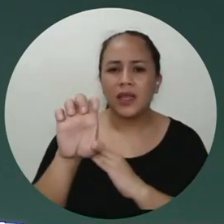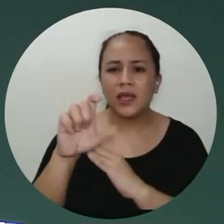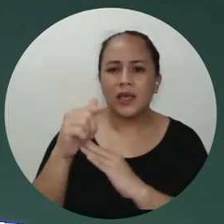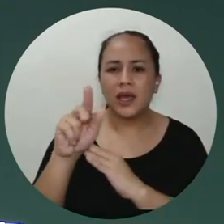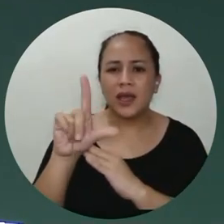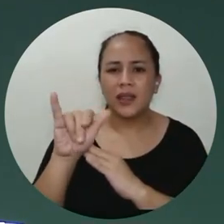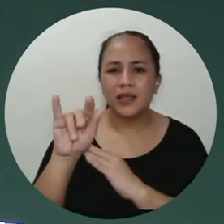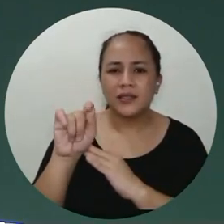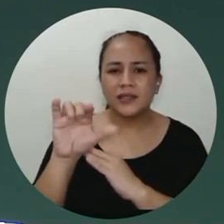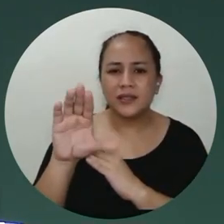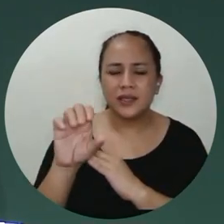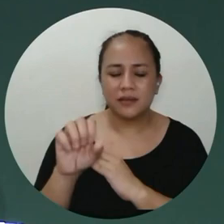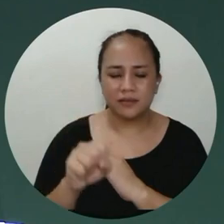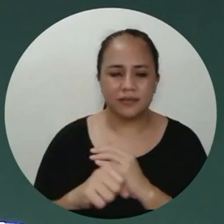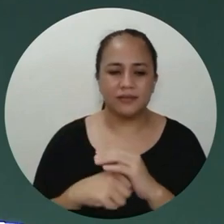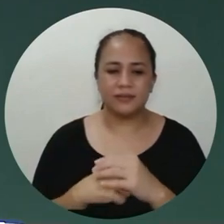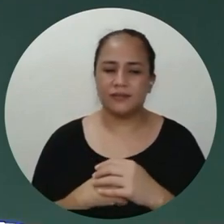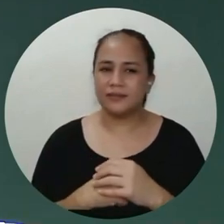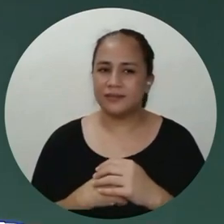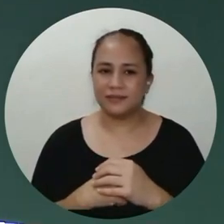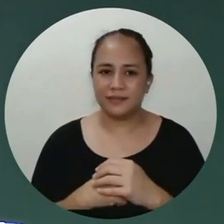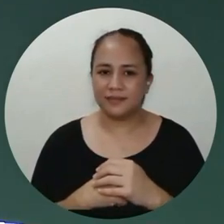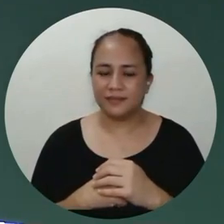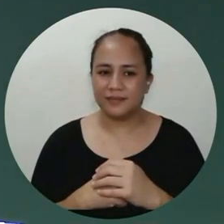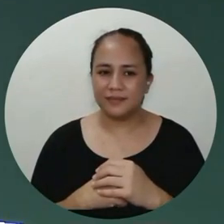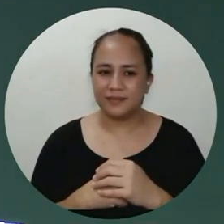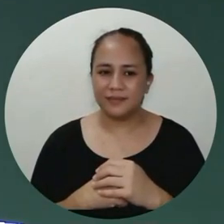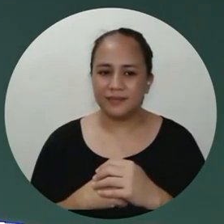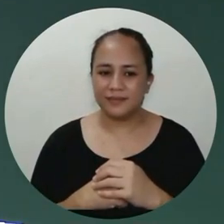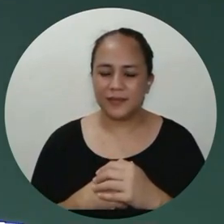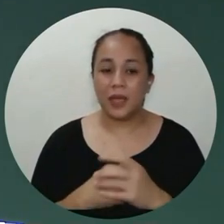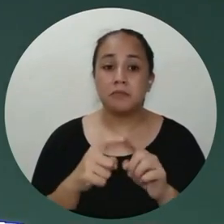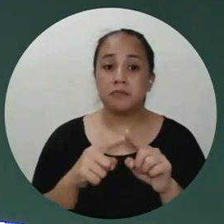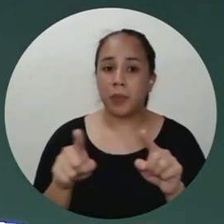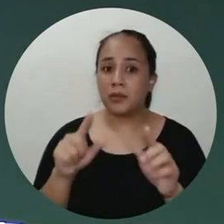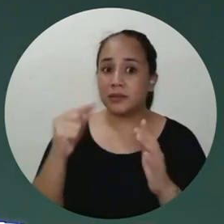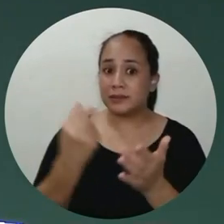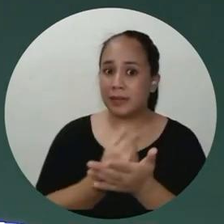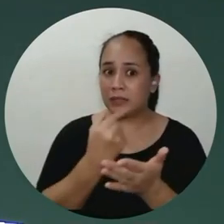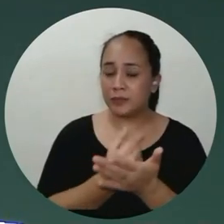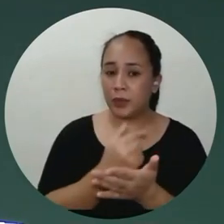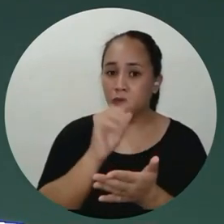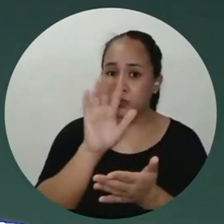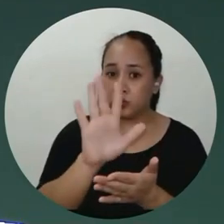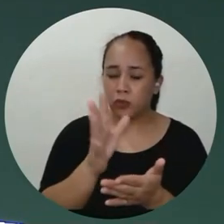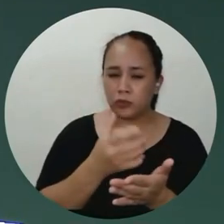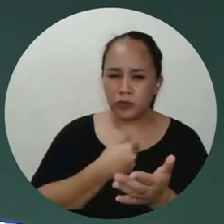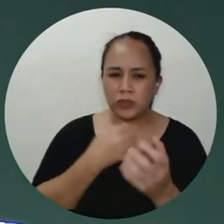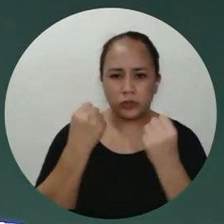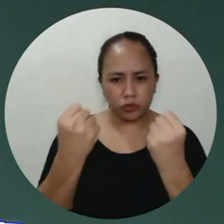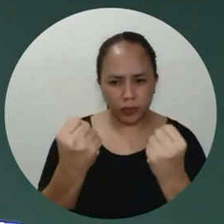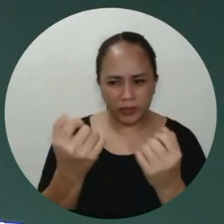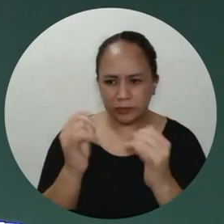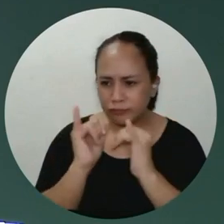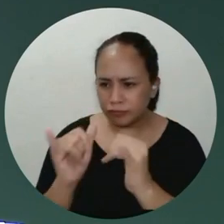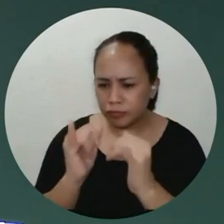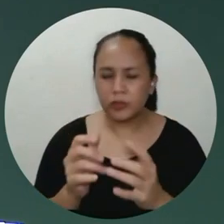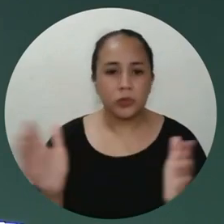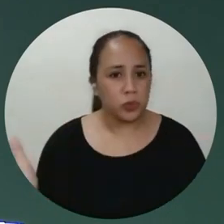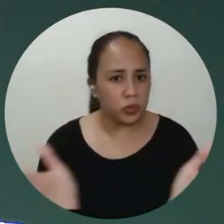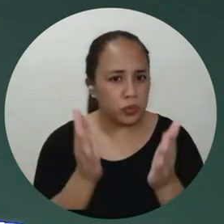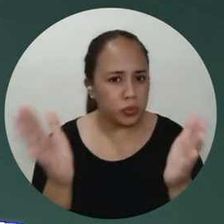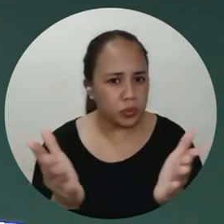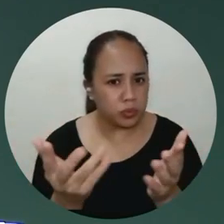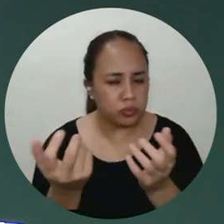격려하고 치유하고 이해하고 용서하고 하나 되는 거예요. But the gospel understands each other, they strengthen each other. Each other, they encourage one another. 그